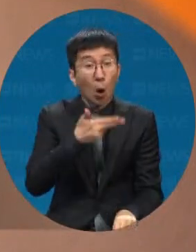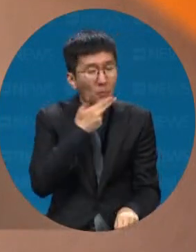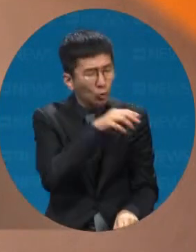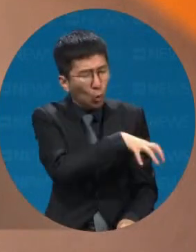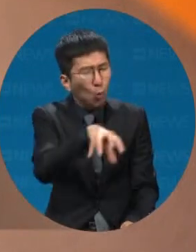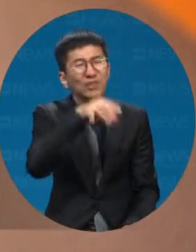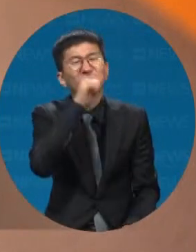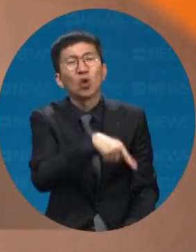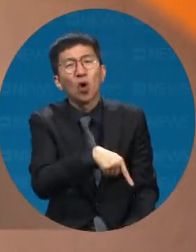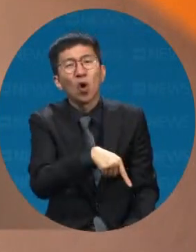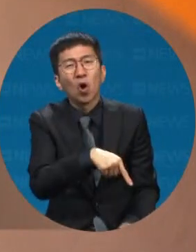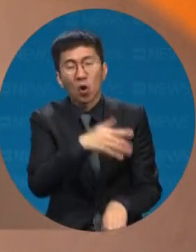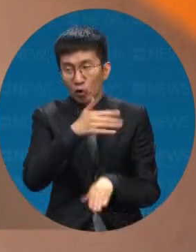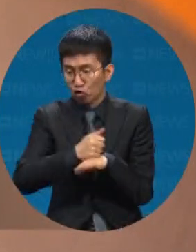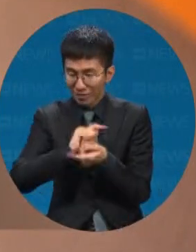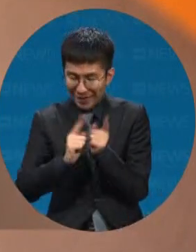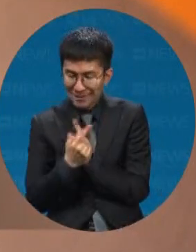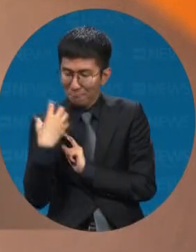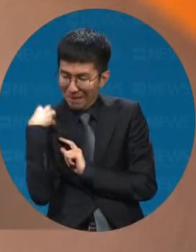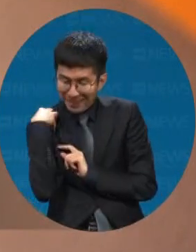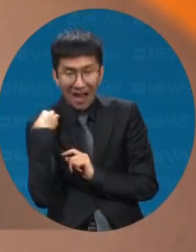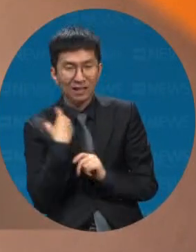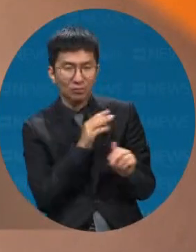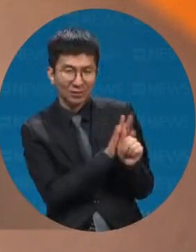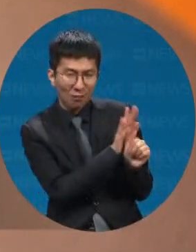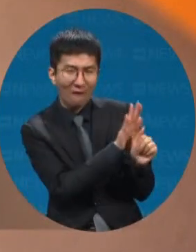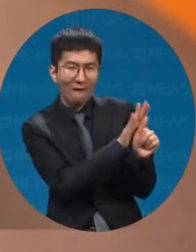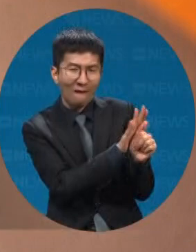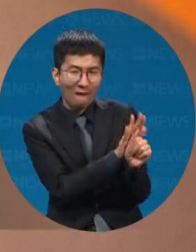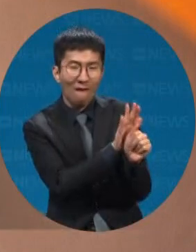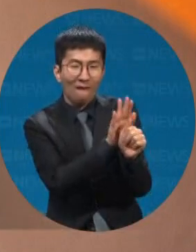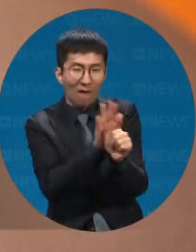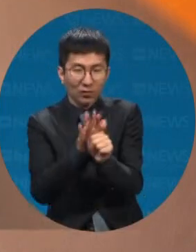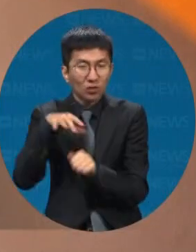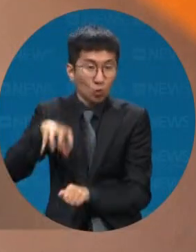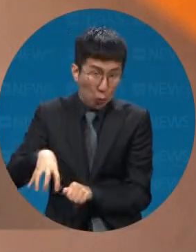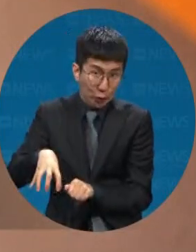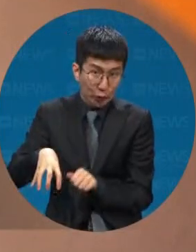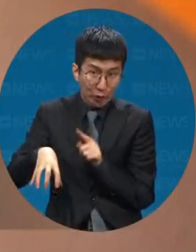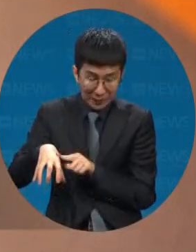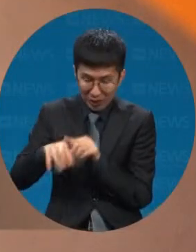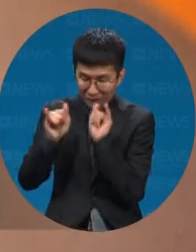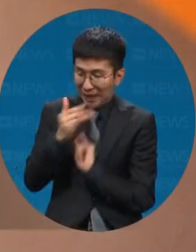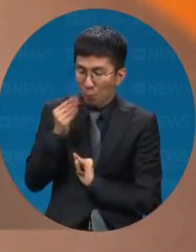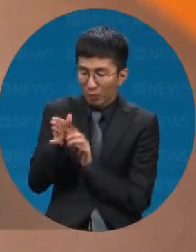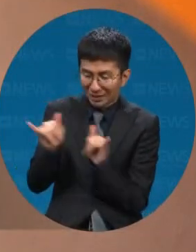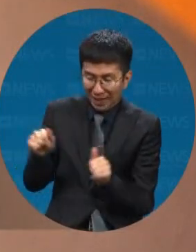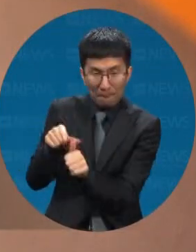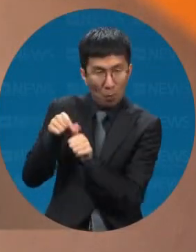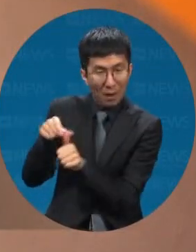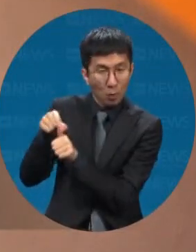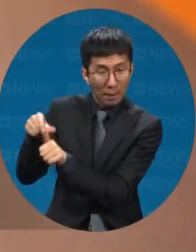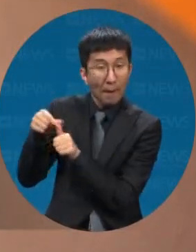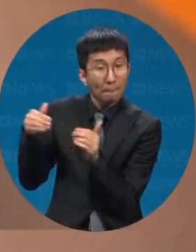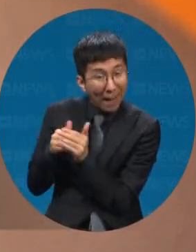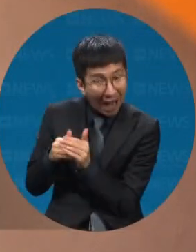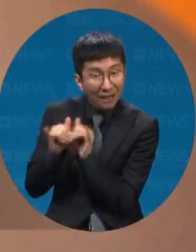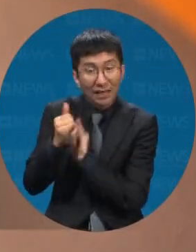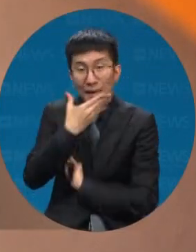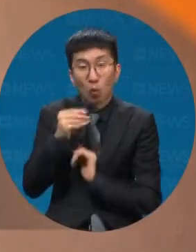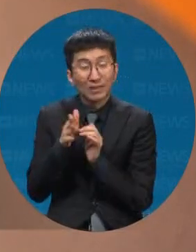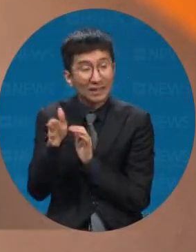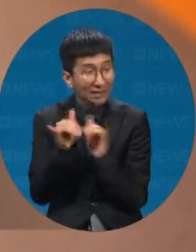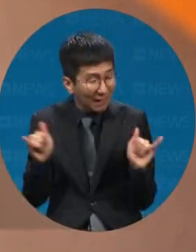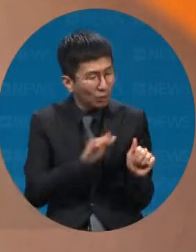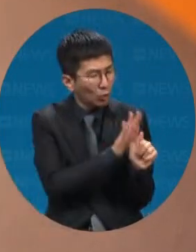학교를 책임지고 하는 으 크기 안주만 센터의 도 또 많은 복지사 를 올려서 복지사 들이 책임지고